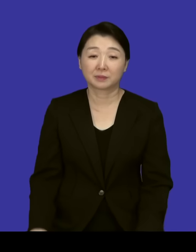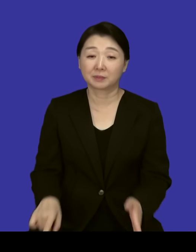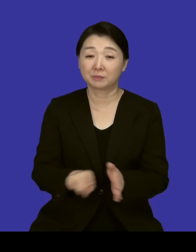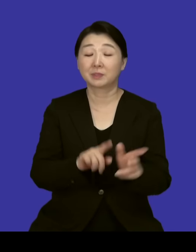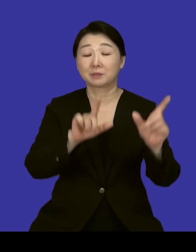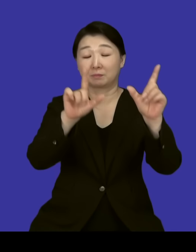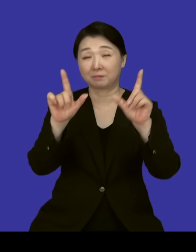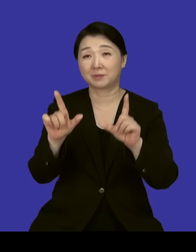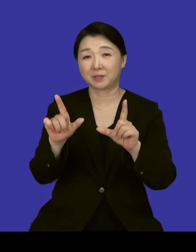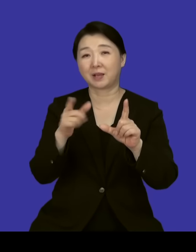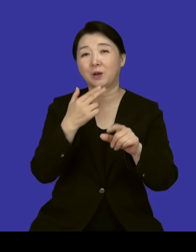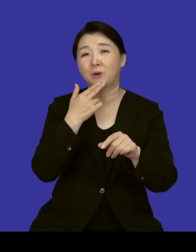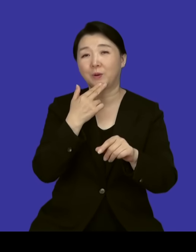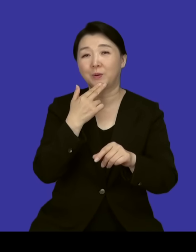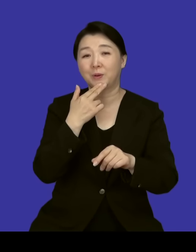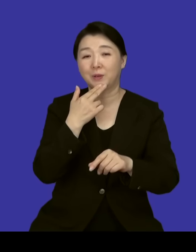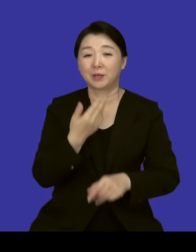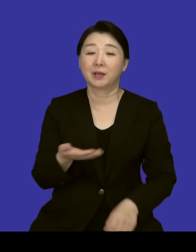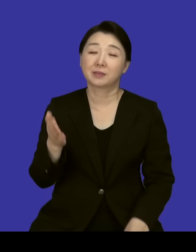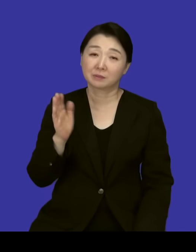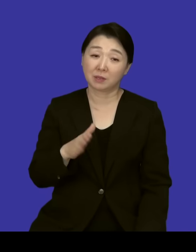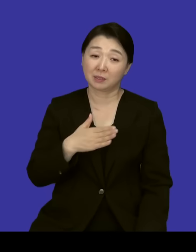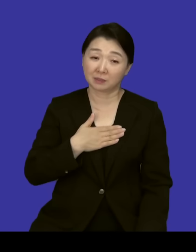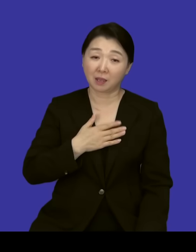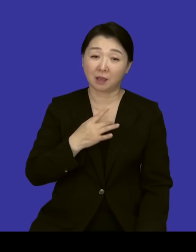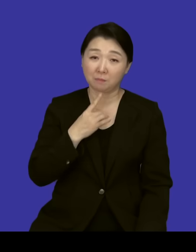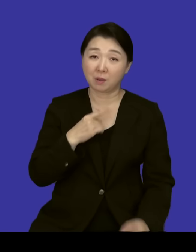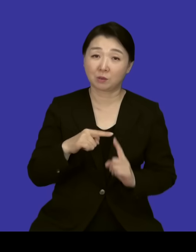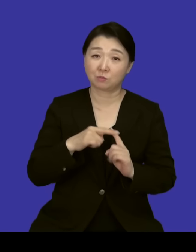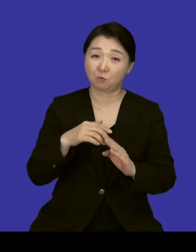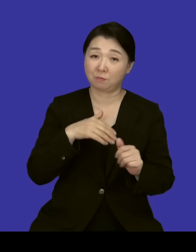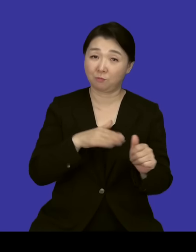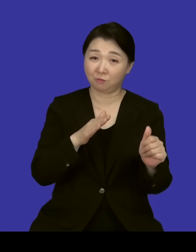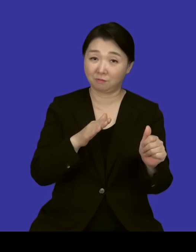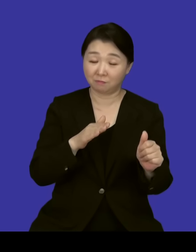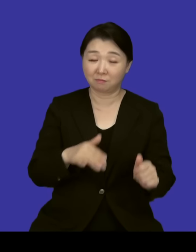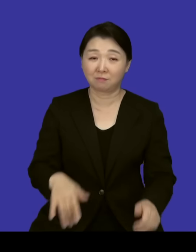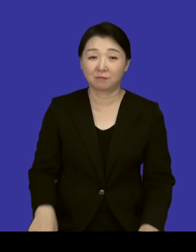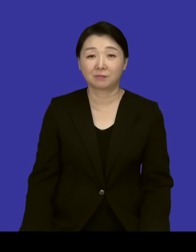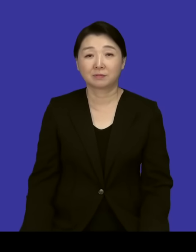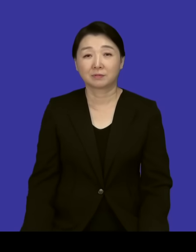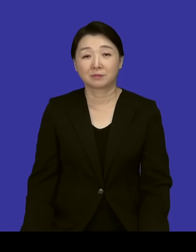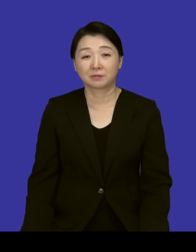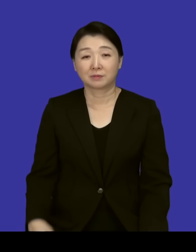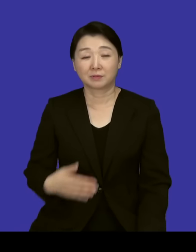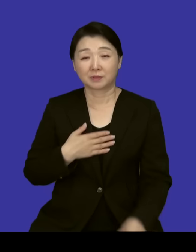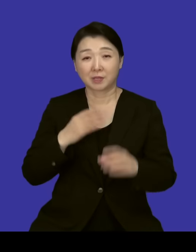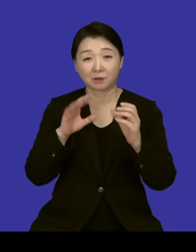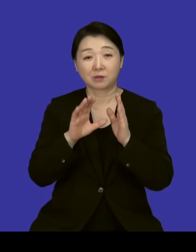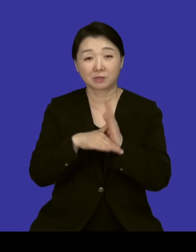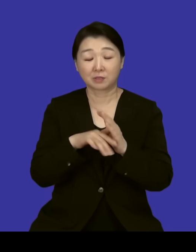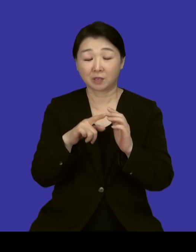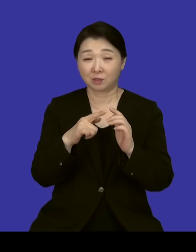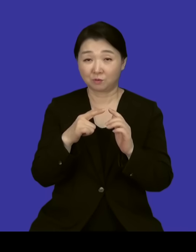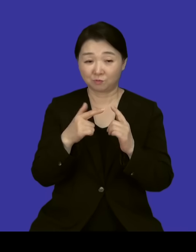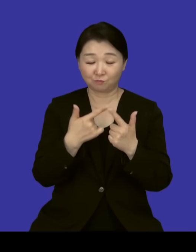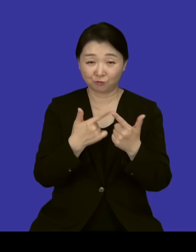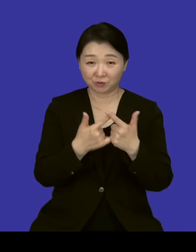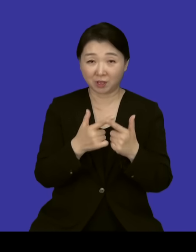신앙생활을 하시지는 않으신데 네. 그때 저만 교회를 보내셨어요. 네, 제가 어릴 때 이제 부산